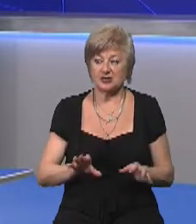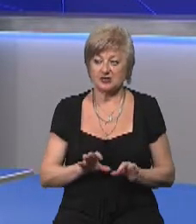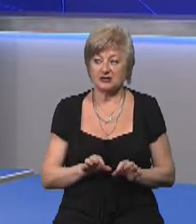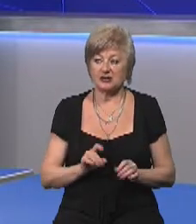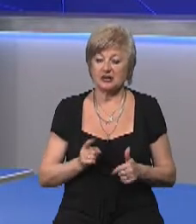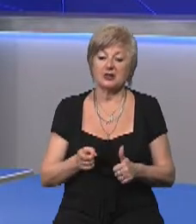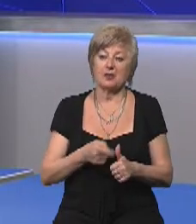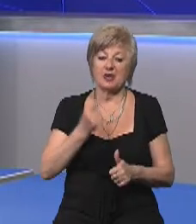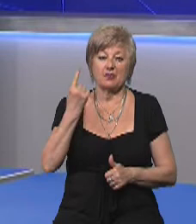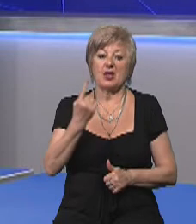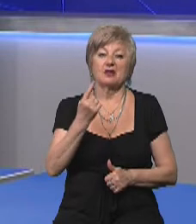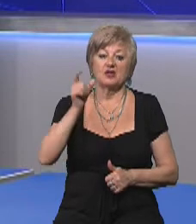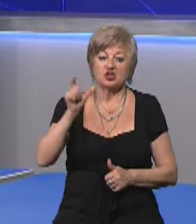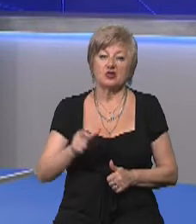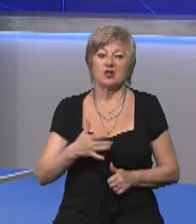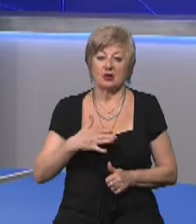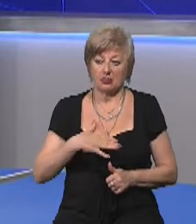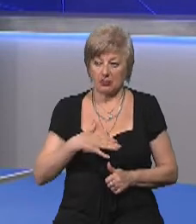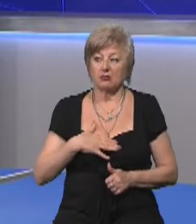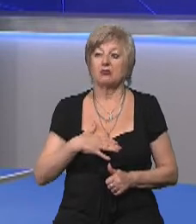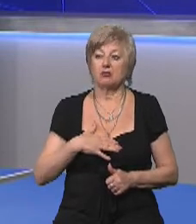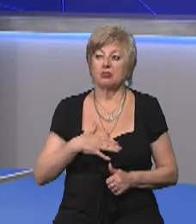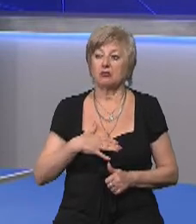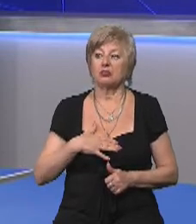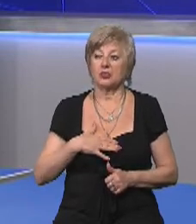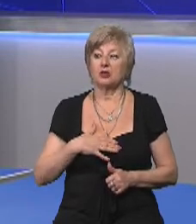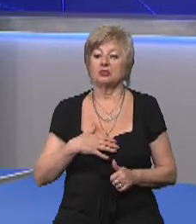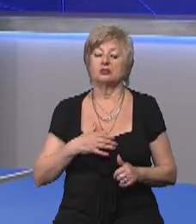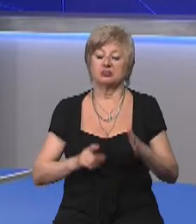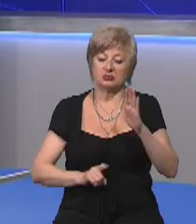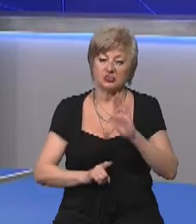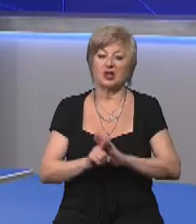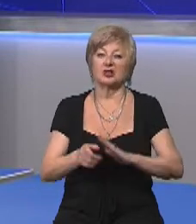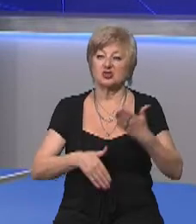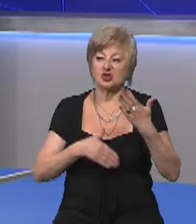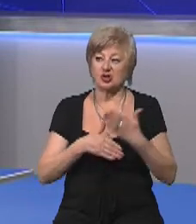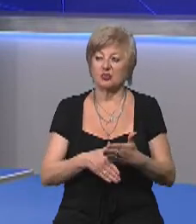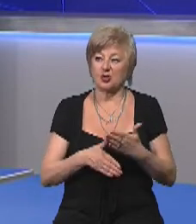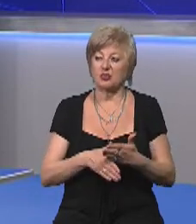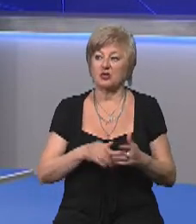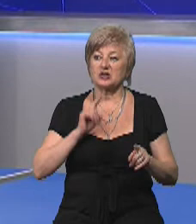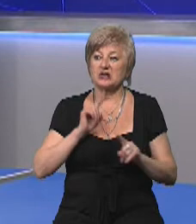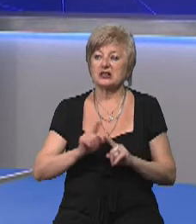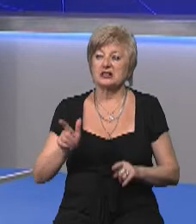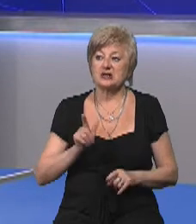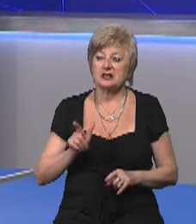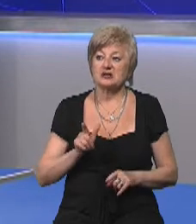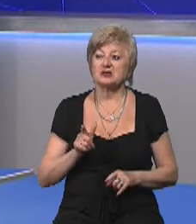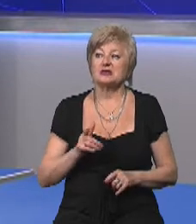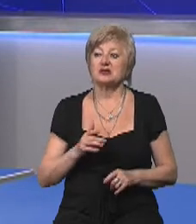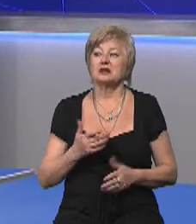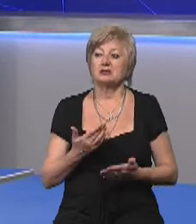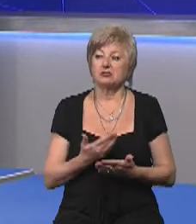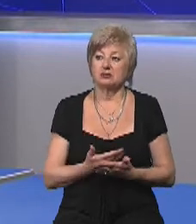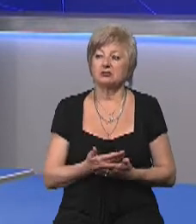это первый человек, которому мы вот так вот бросились. Я на следующий день встретилась с сестрой, она уже на тот момент, уже ночью списалась